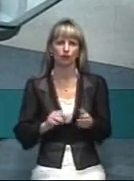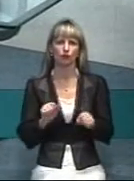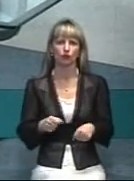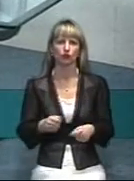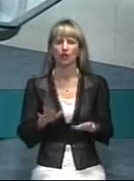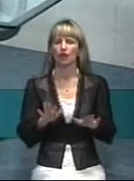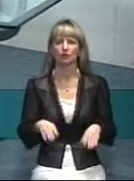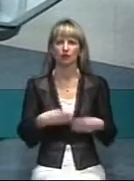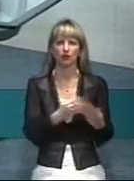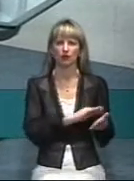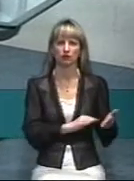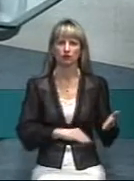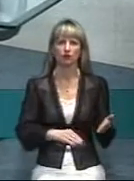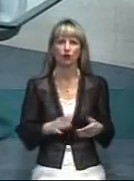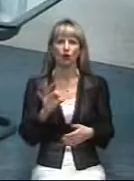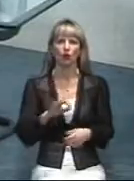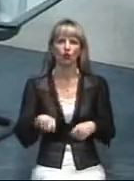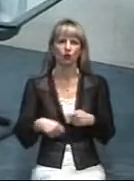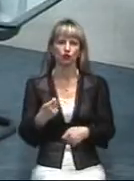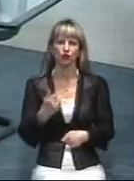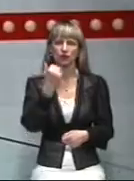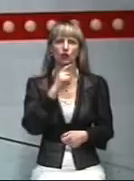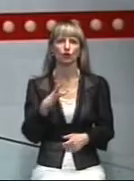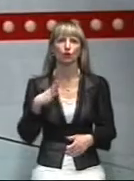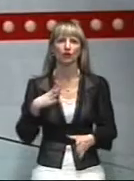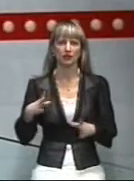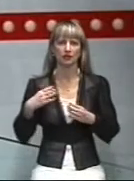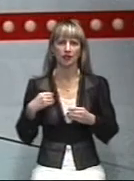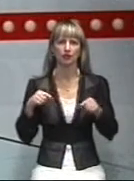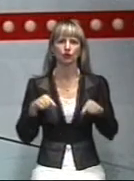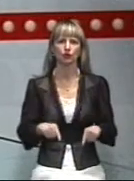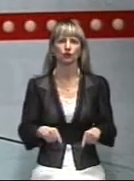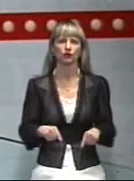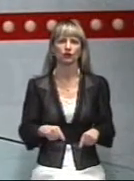Добре. Дякую, пане Володимир, що були сьогодні з нами в нашій